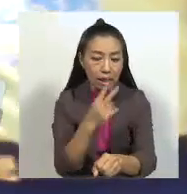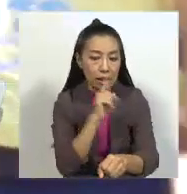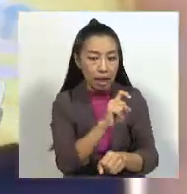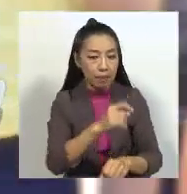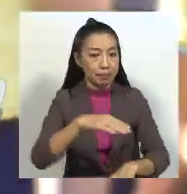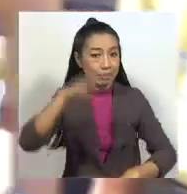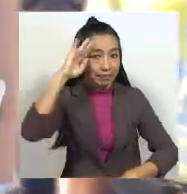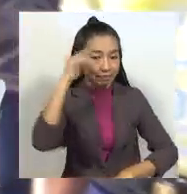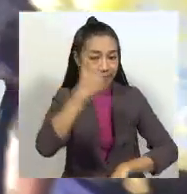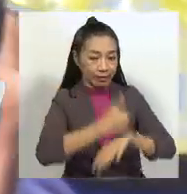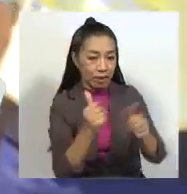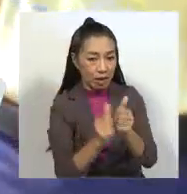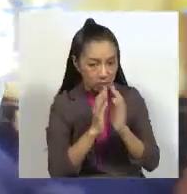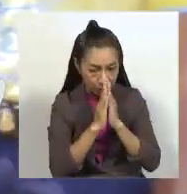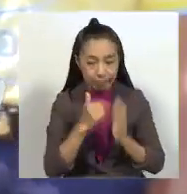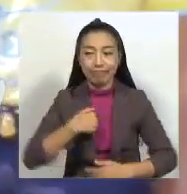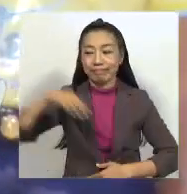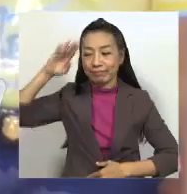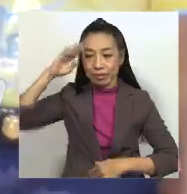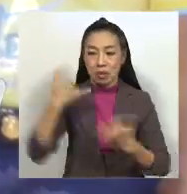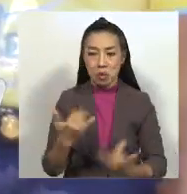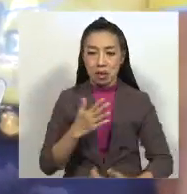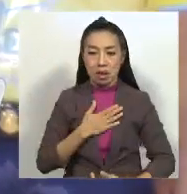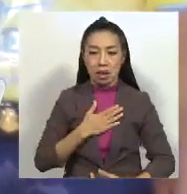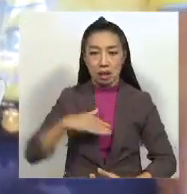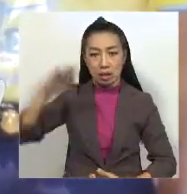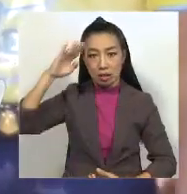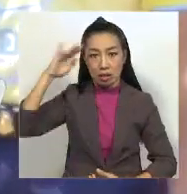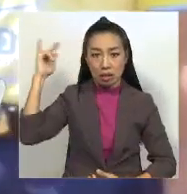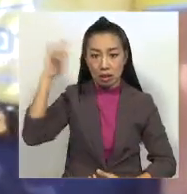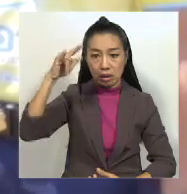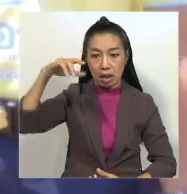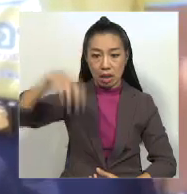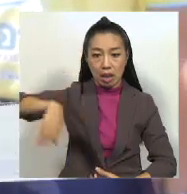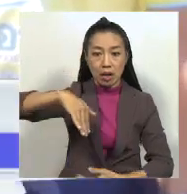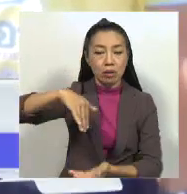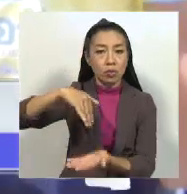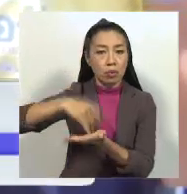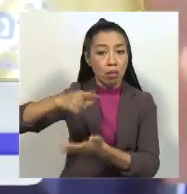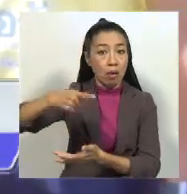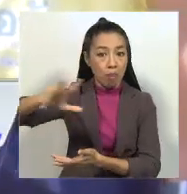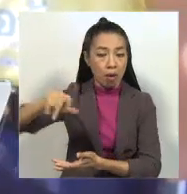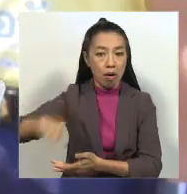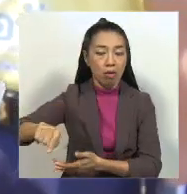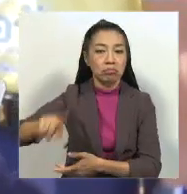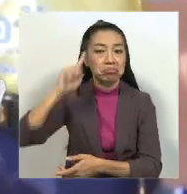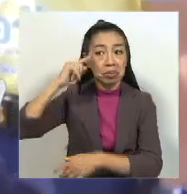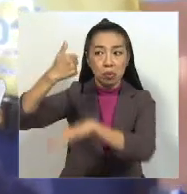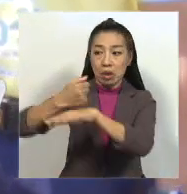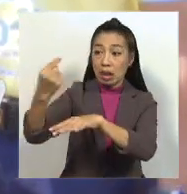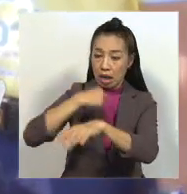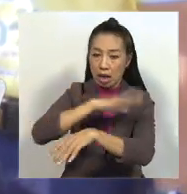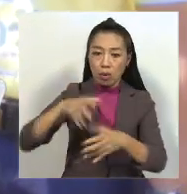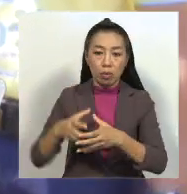ยครับ สวัสดีครับสวัสดีครับวันนี้กองทัพอากาศโดยศูนย์บรรเทากองภัยกองทัพอากาศนะครับรับมอบหมายจากผู้จัดการทางอากาศนะครับให้ลงมาในพื้น